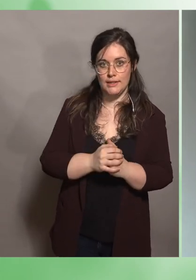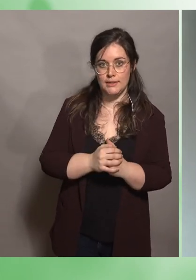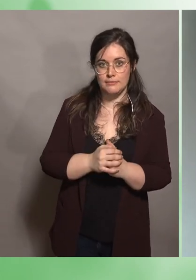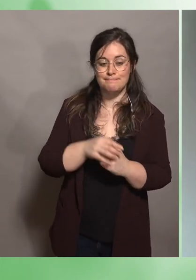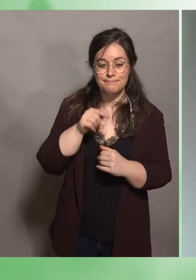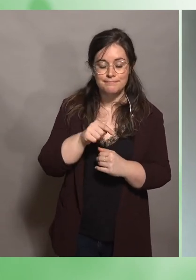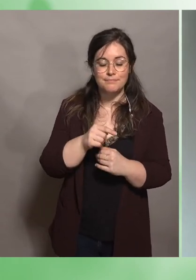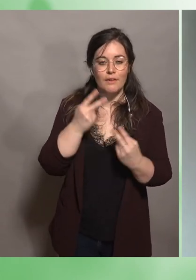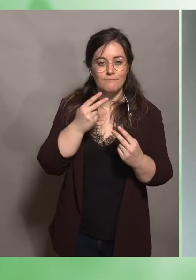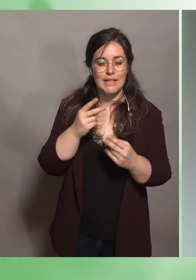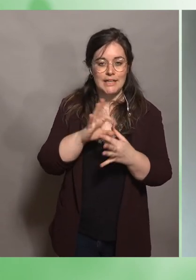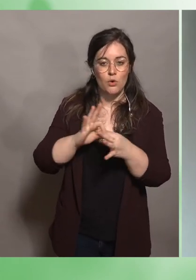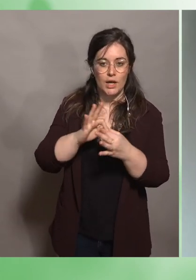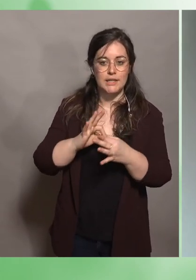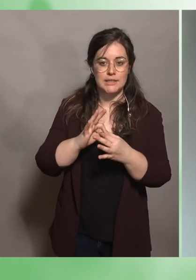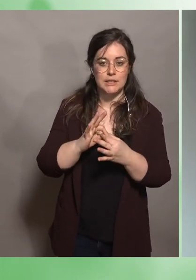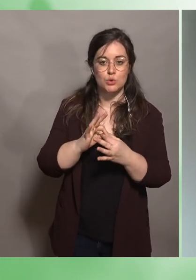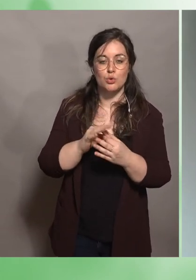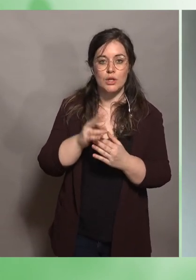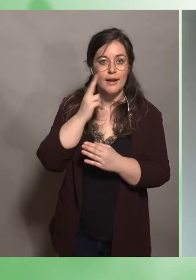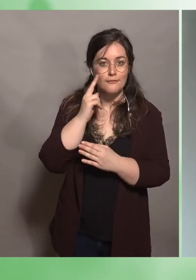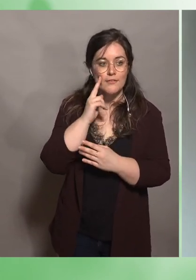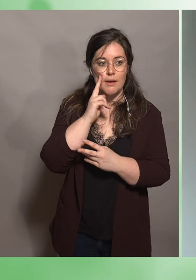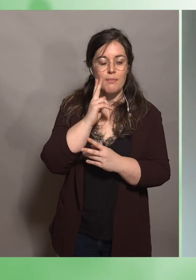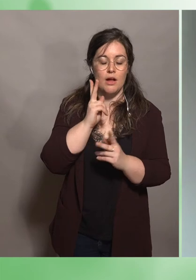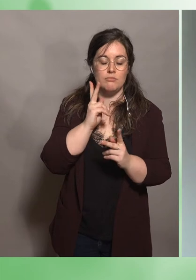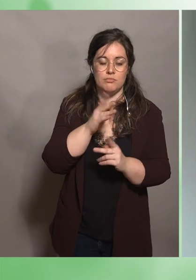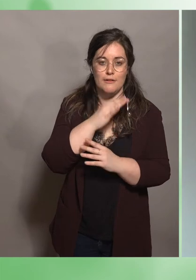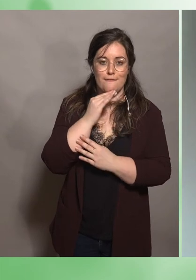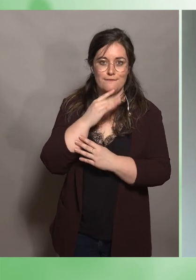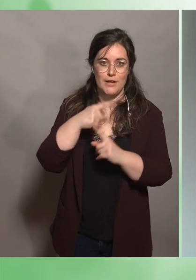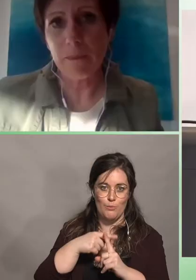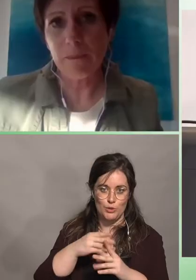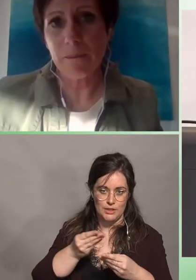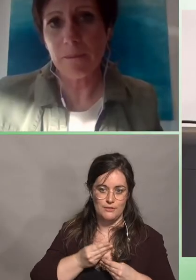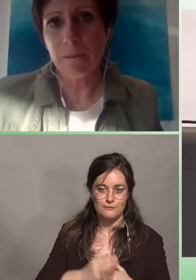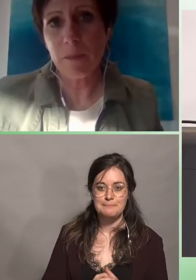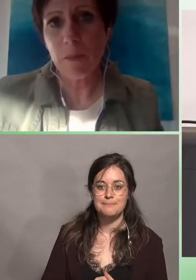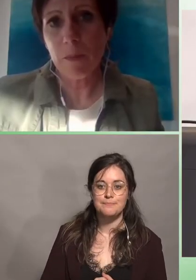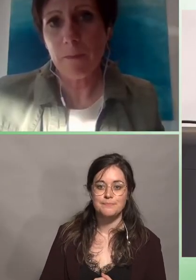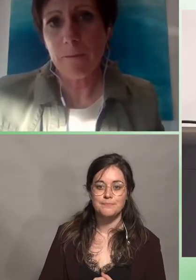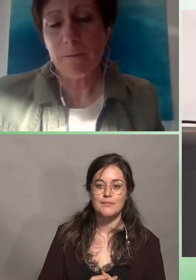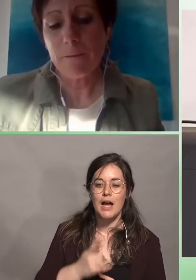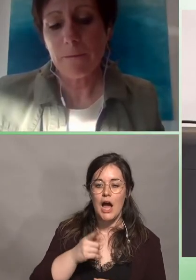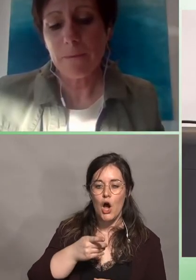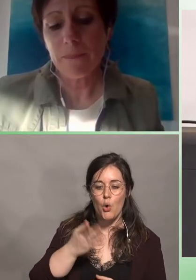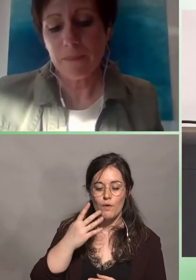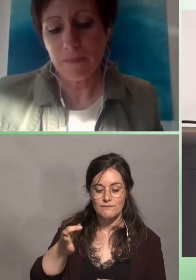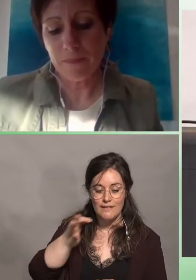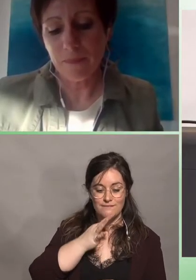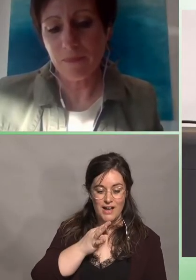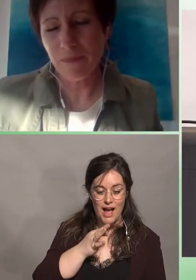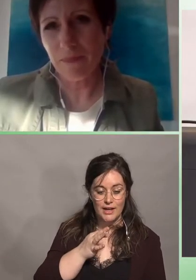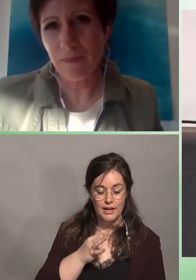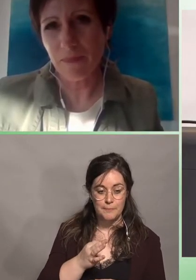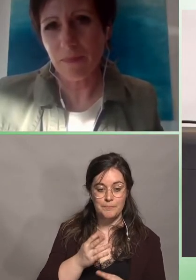auch ganz wichtige Organisationen, wo man als Unternehmen sehr, sehr stark profitieren kann. Es ist auch die Frage gekommen, ob man das